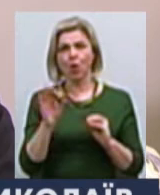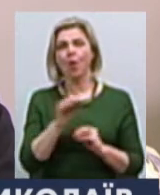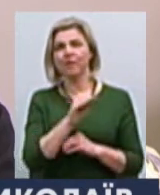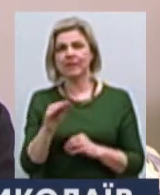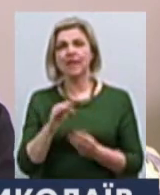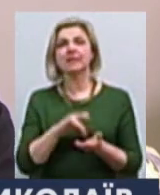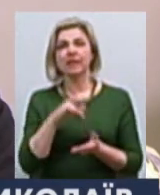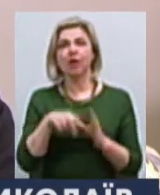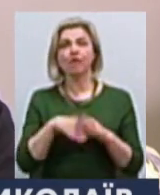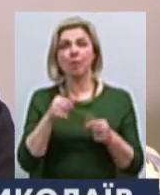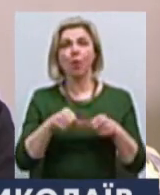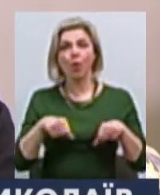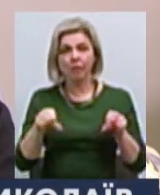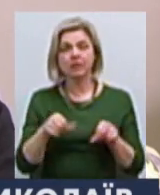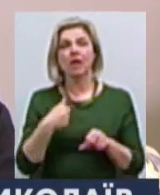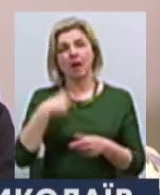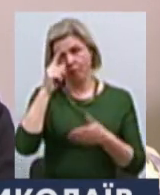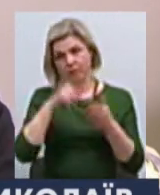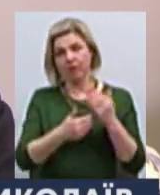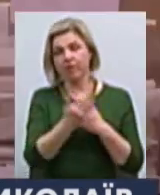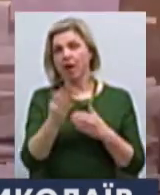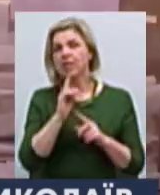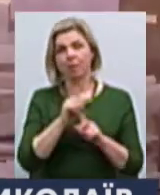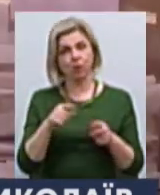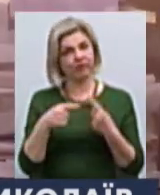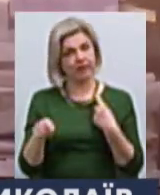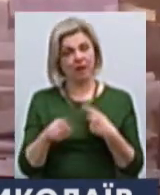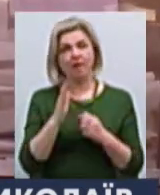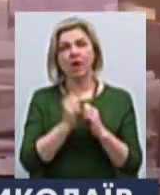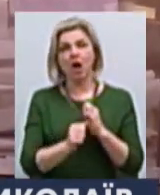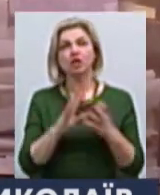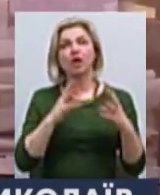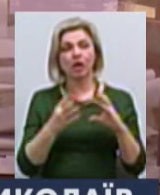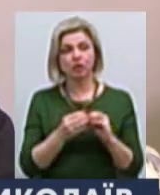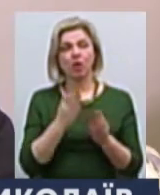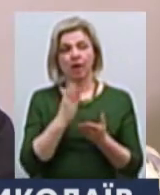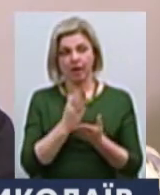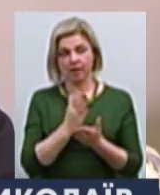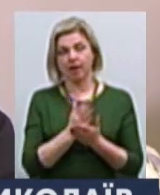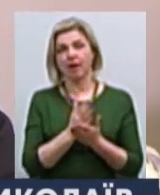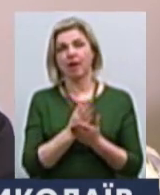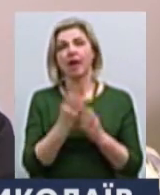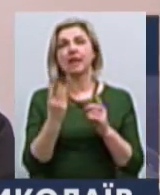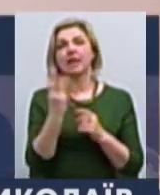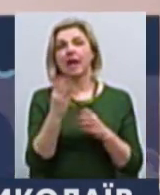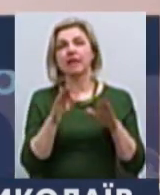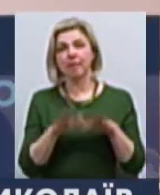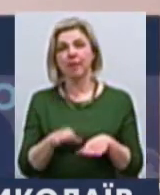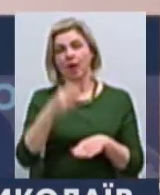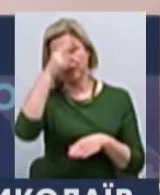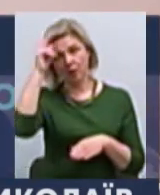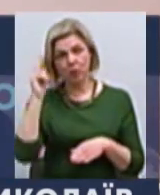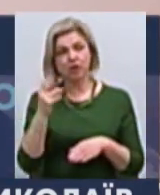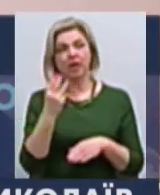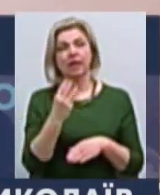комісії, вони не будуть, я вас запевняю, відрізнятись. В кожному результаті вказана похибка. На третьому місці Юлія Тимошенко